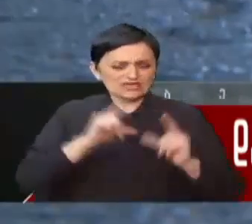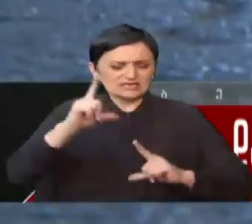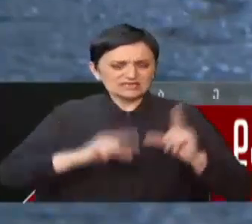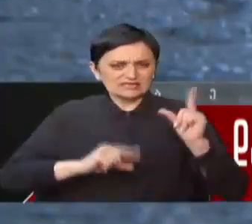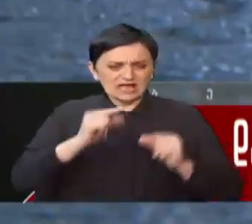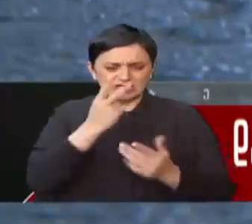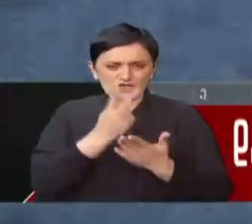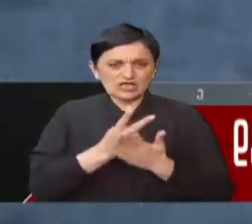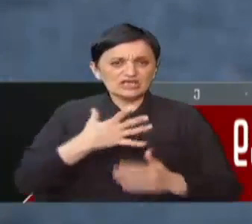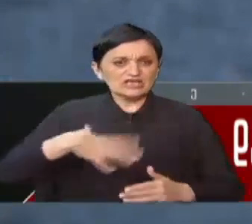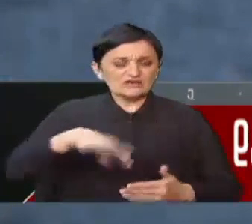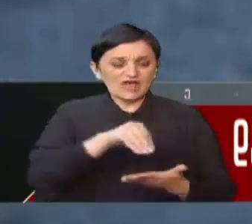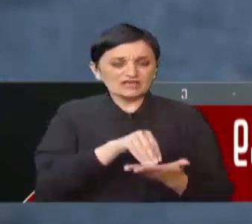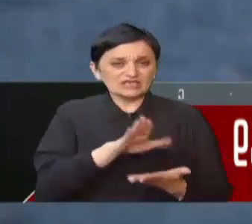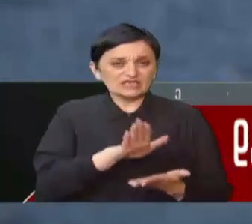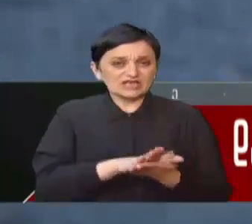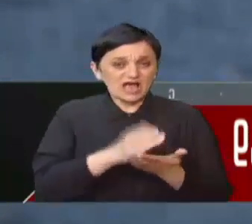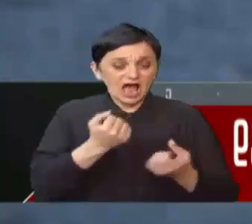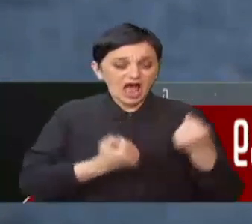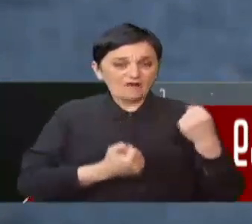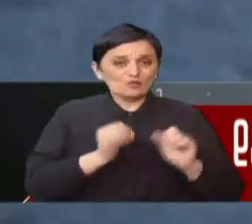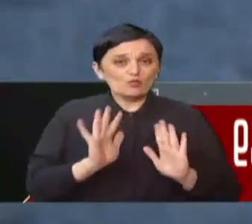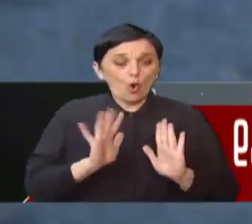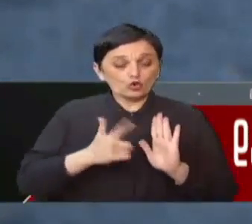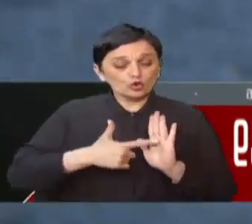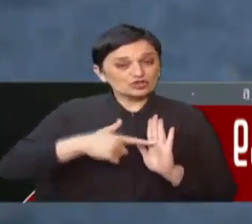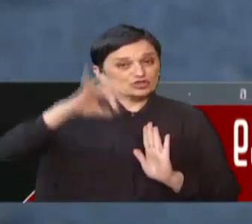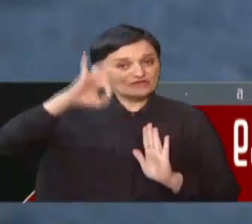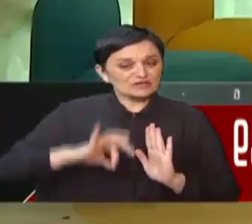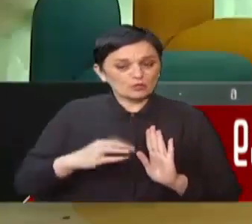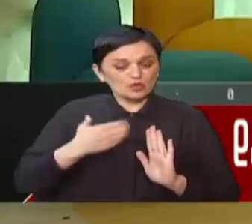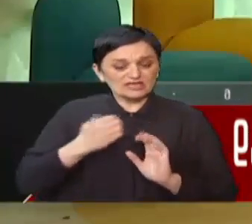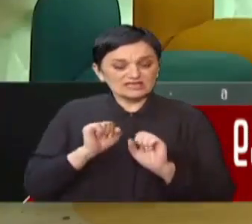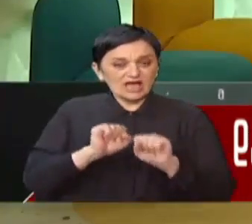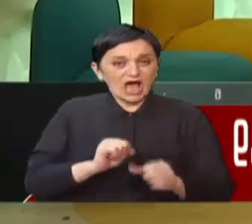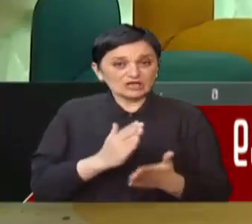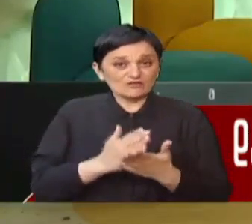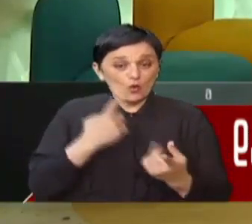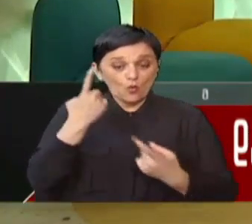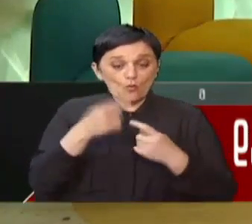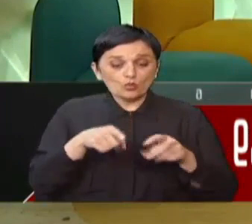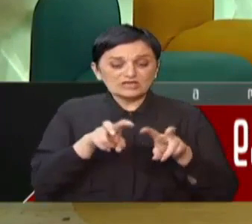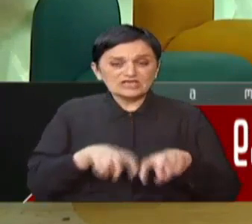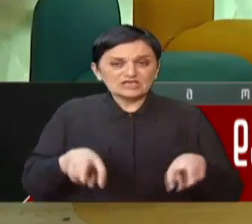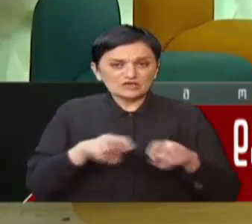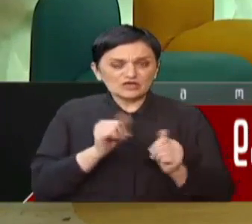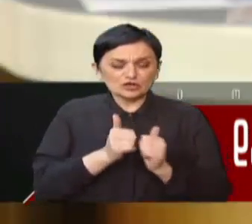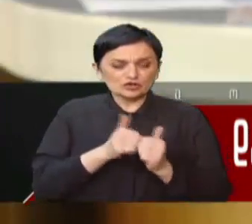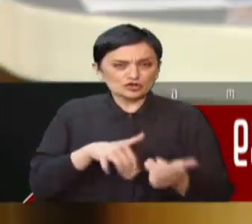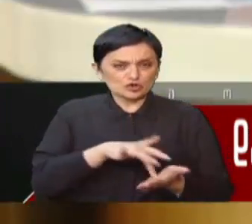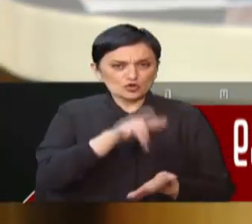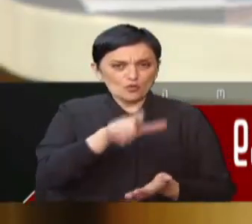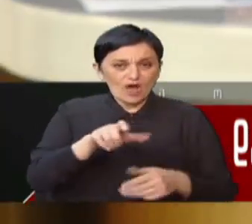სტატისტიკის მიხედვით ქვეყანაში რეგისტრირებული ავტომობილების მხოლოდ 7%-ია დაზღვეული. მონაცემებით ირკვევა, რომ ყველაზე ხშირად